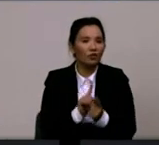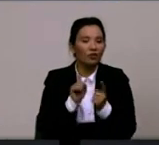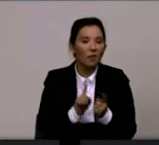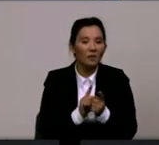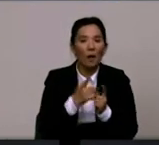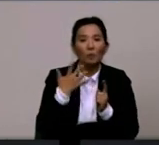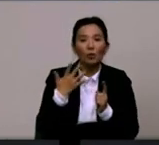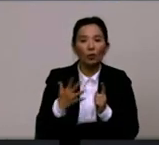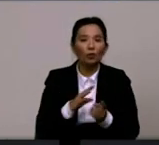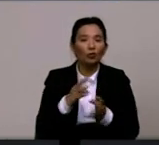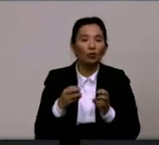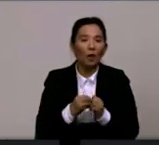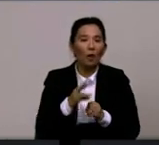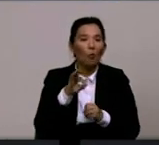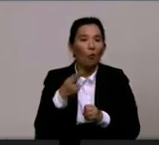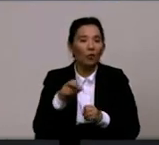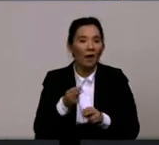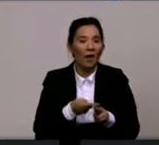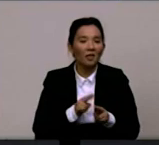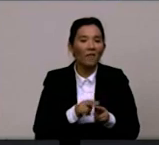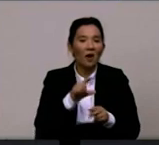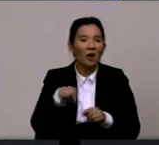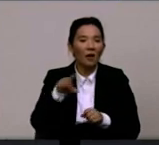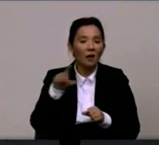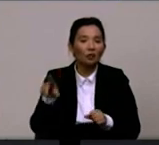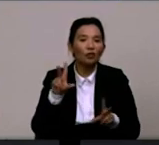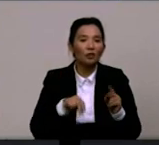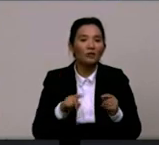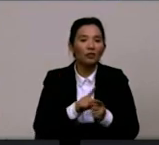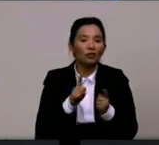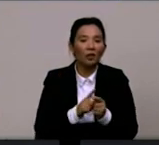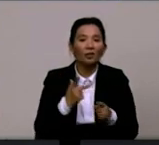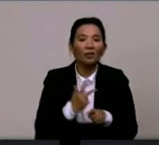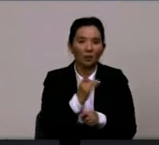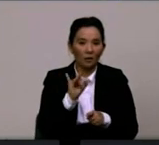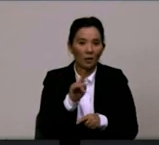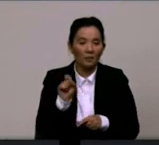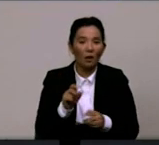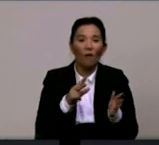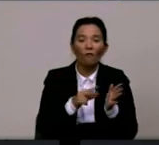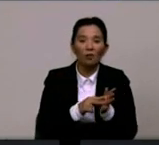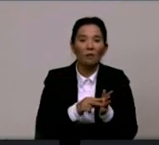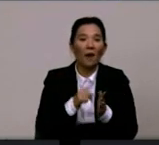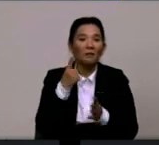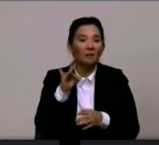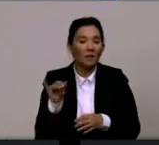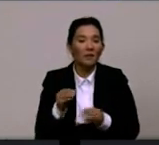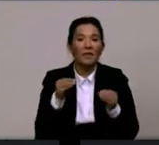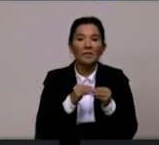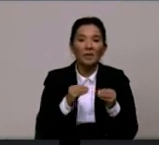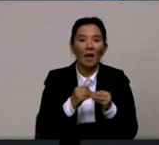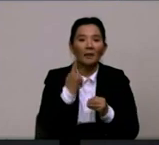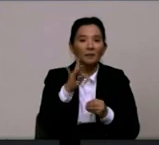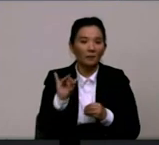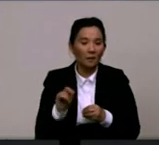вот пятерочка – это мода этого ряда, она встречается 3 раза. 8 – один раз, 10